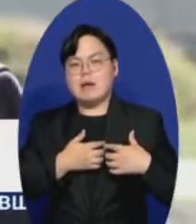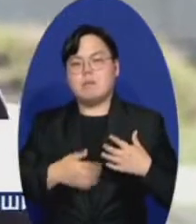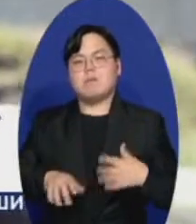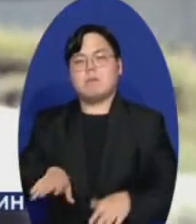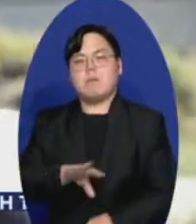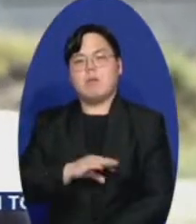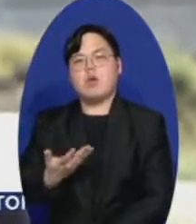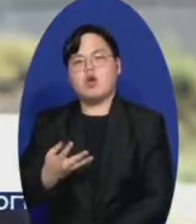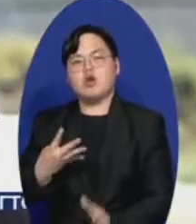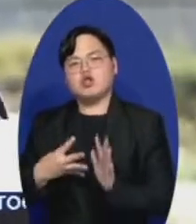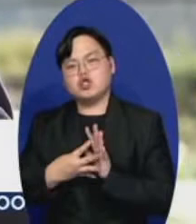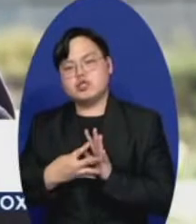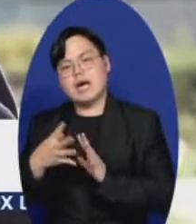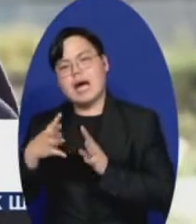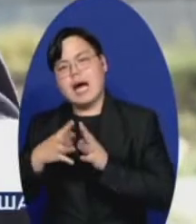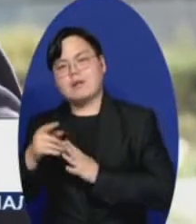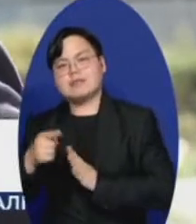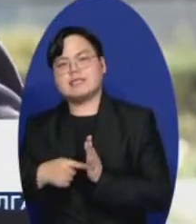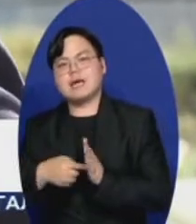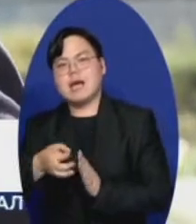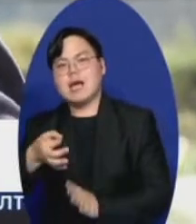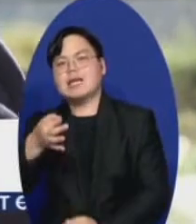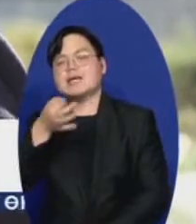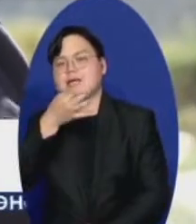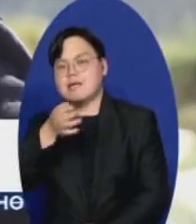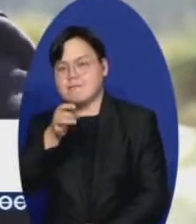бид нар ер нь нэг 10 сар давхтаад